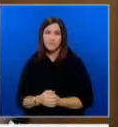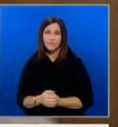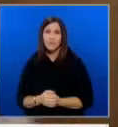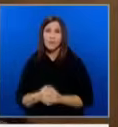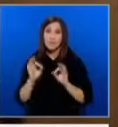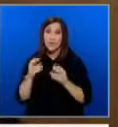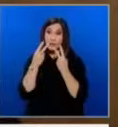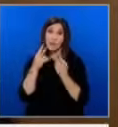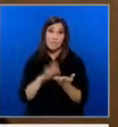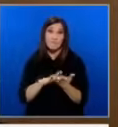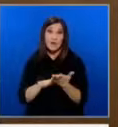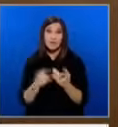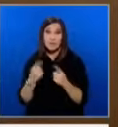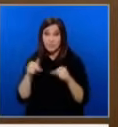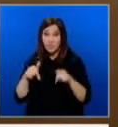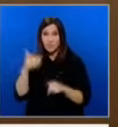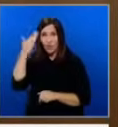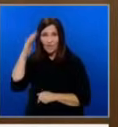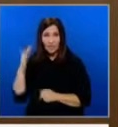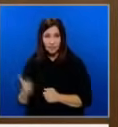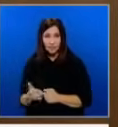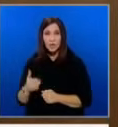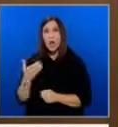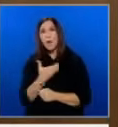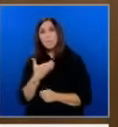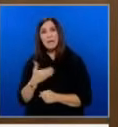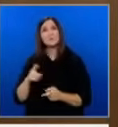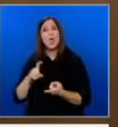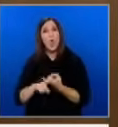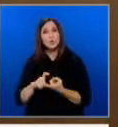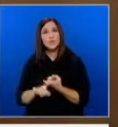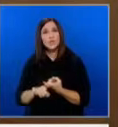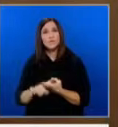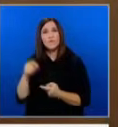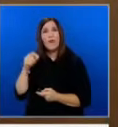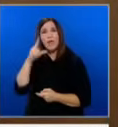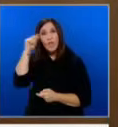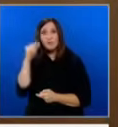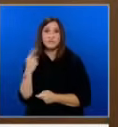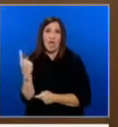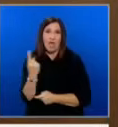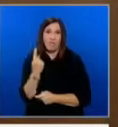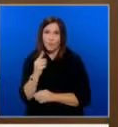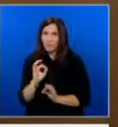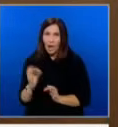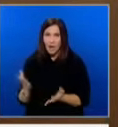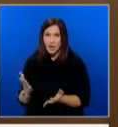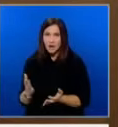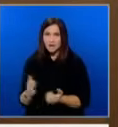Нека да гледаме фактите към днешна дата. Пеевски, Костадинов, Денков, седно. Така